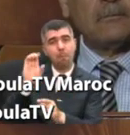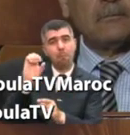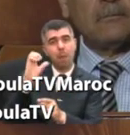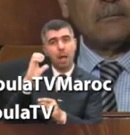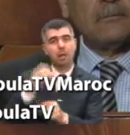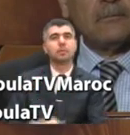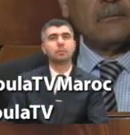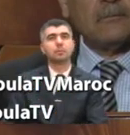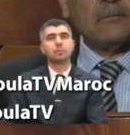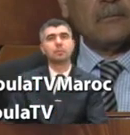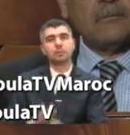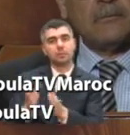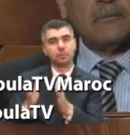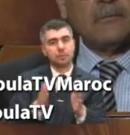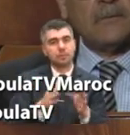شكرا.